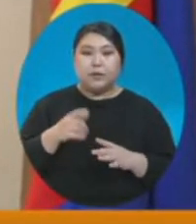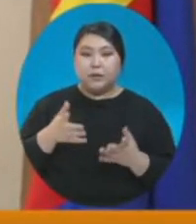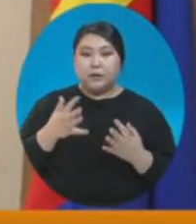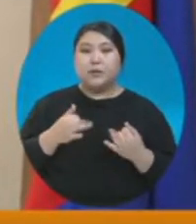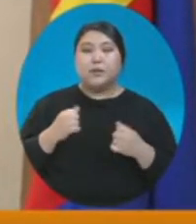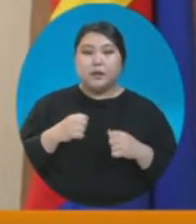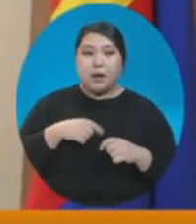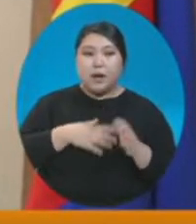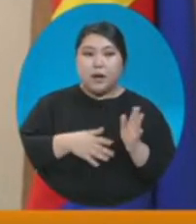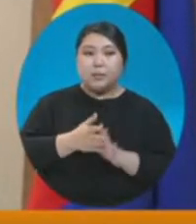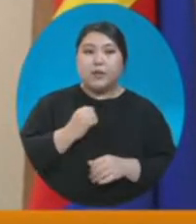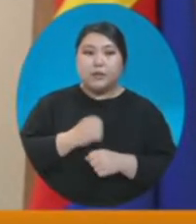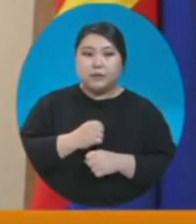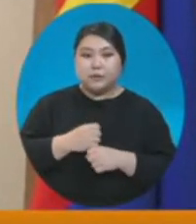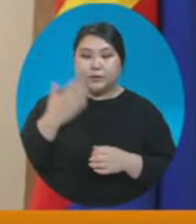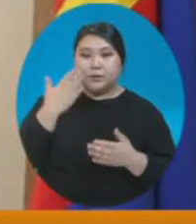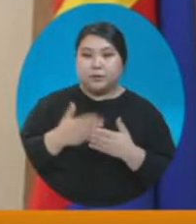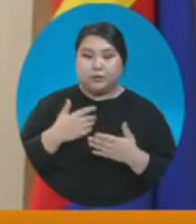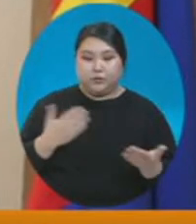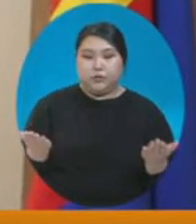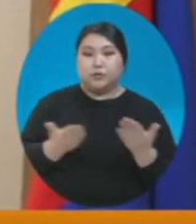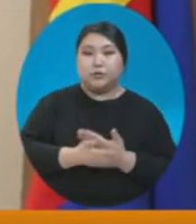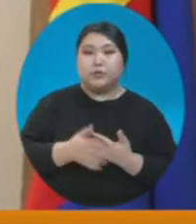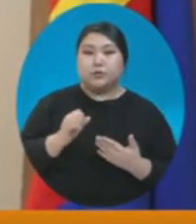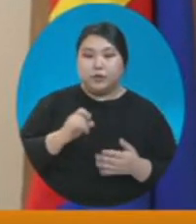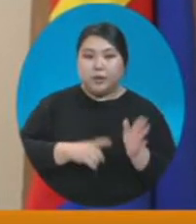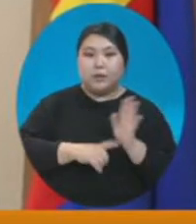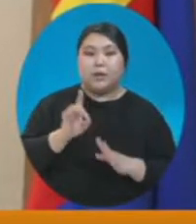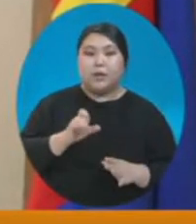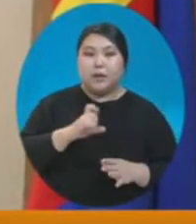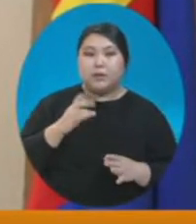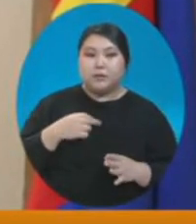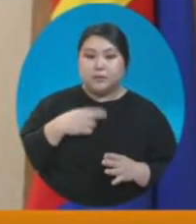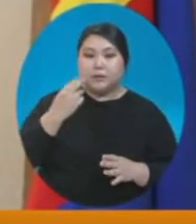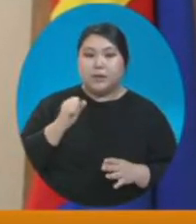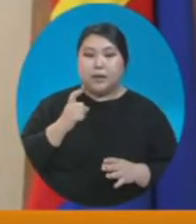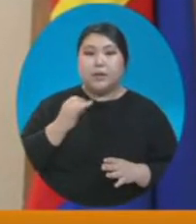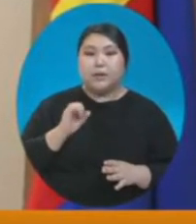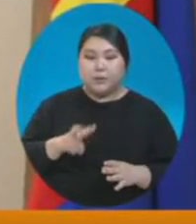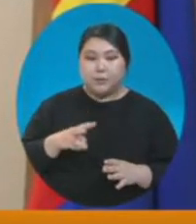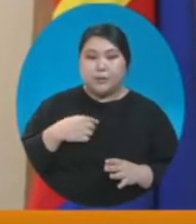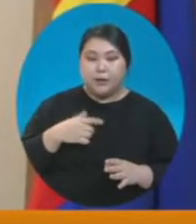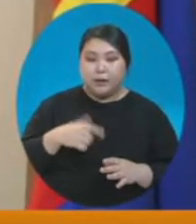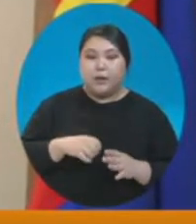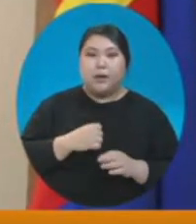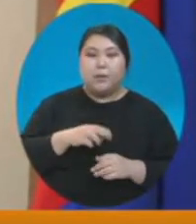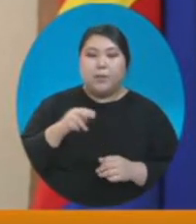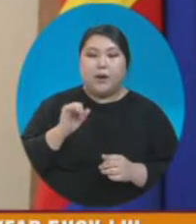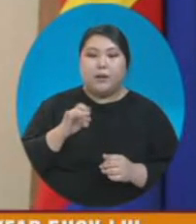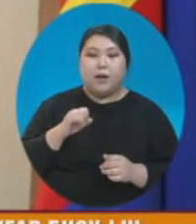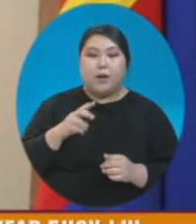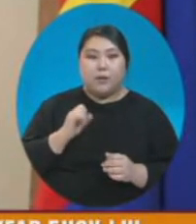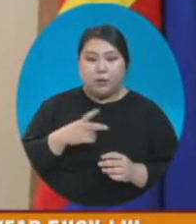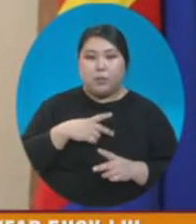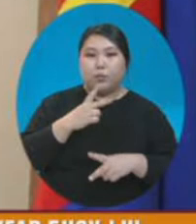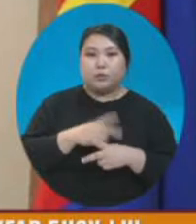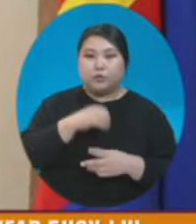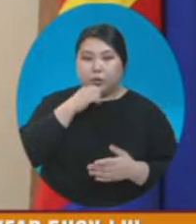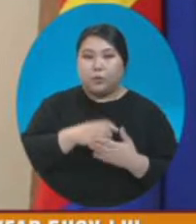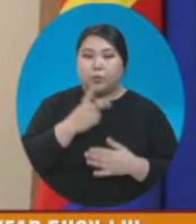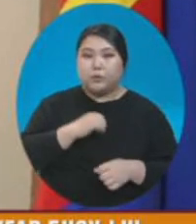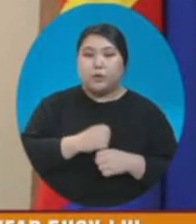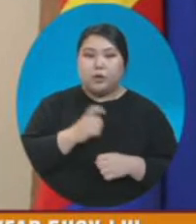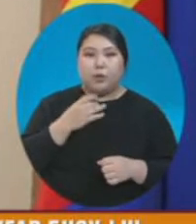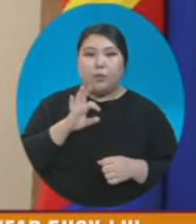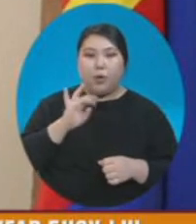одоо хамтран ажиллах саналууд бүтсэлцсэн. Эхний хэсэгт бол цахим парламент бол одоо парламентын хууль тогтоох үйл ажиллагааны хиймэл